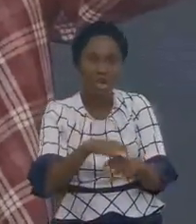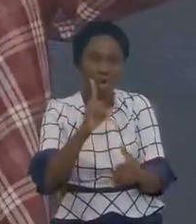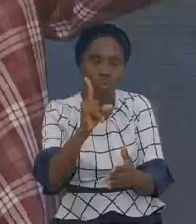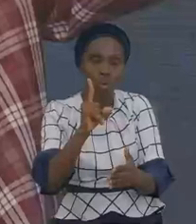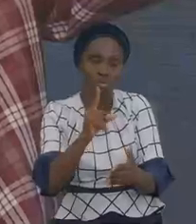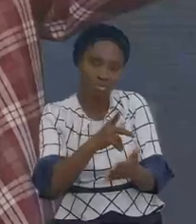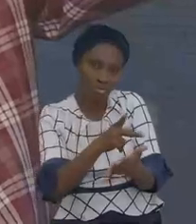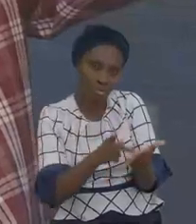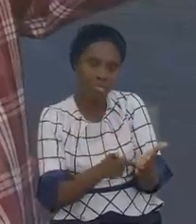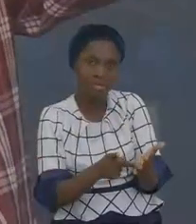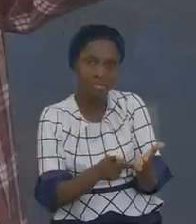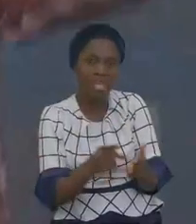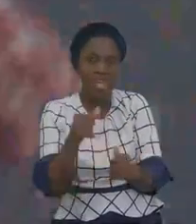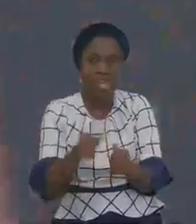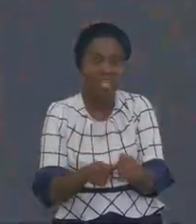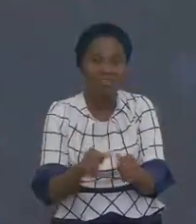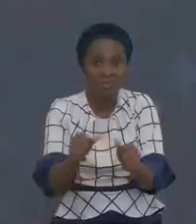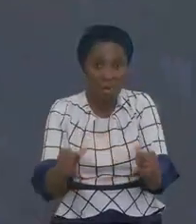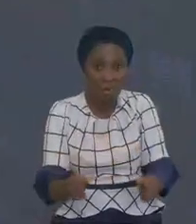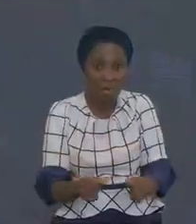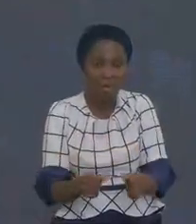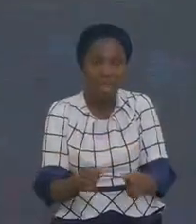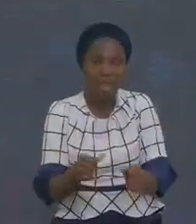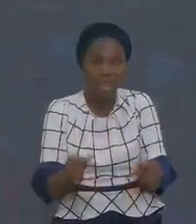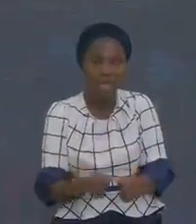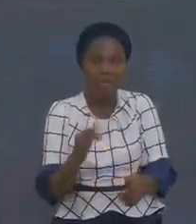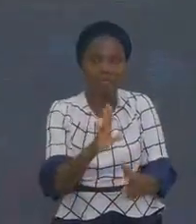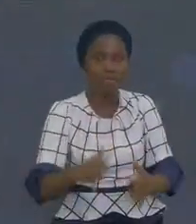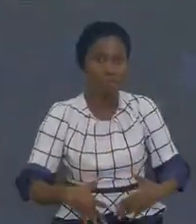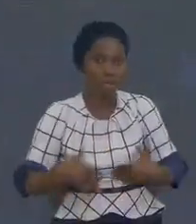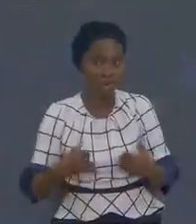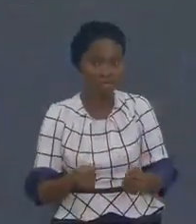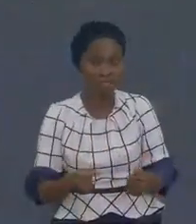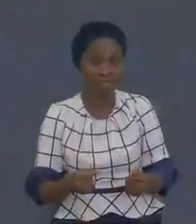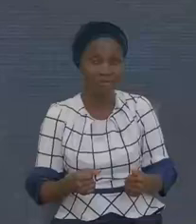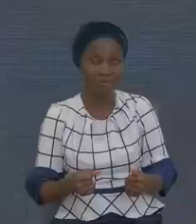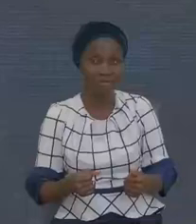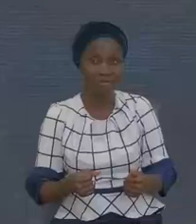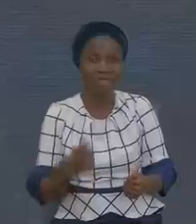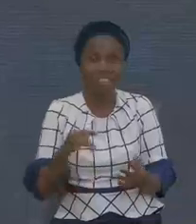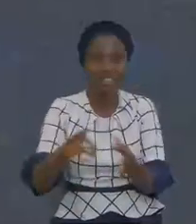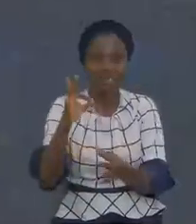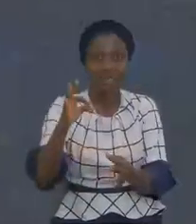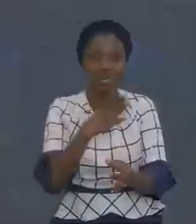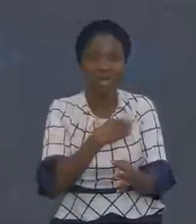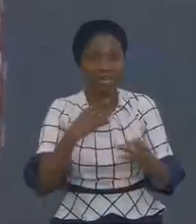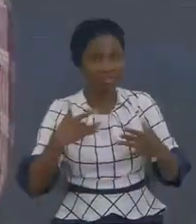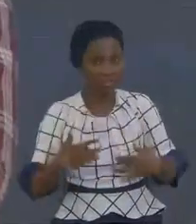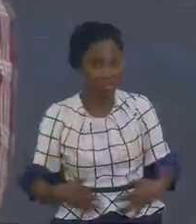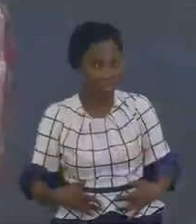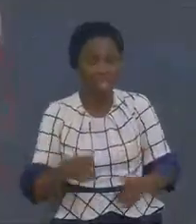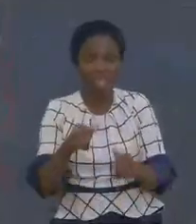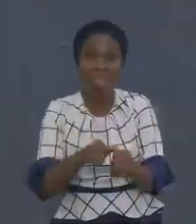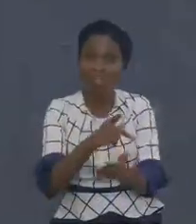le spirituel et le séculaire, chaque partie de ta vie, la vie